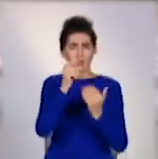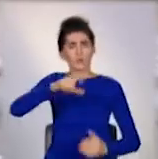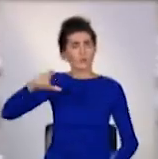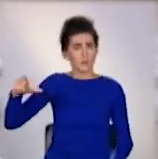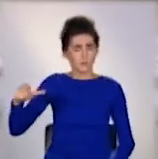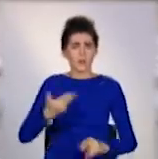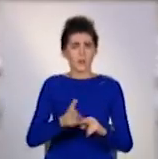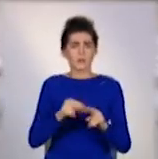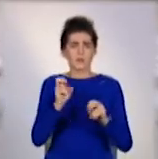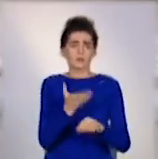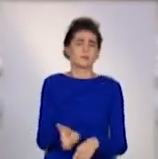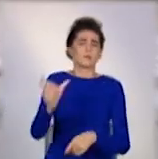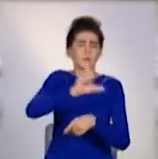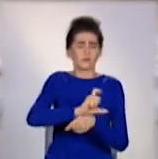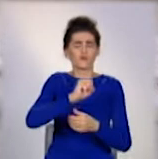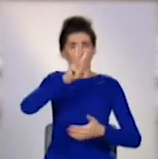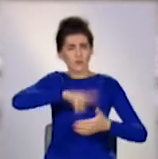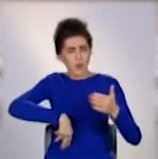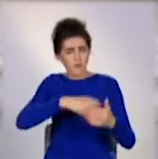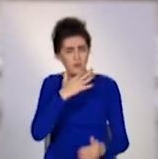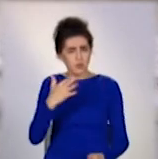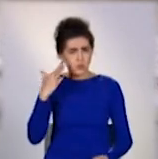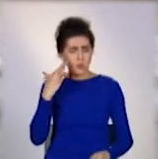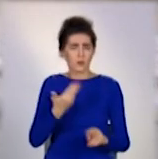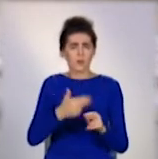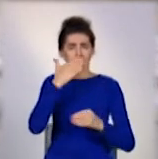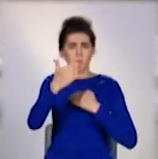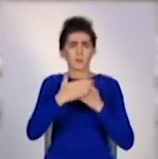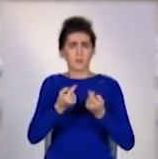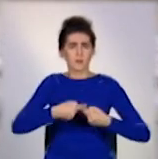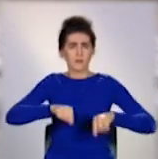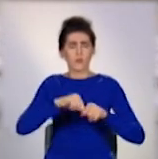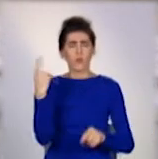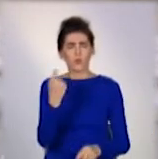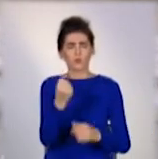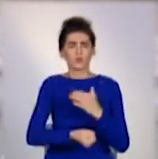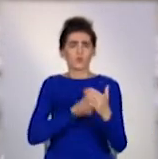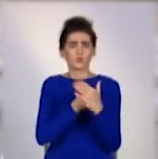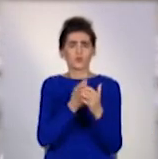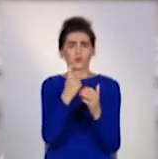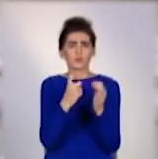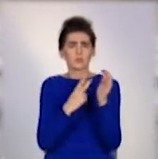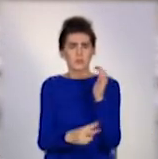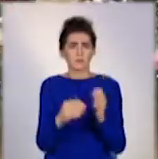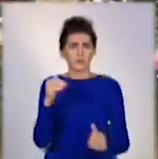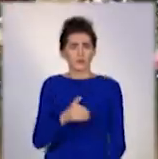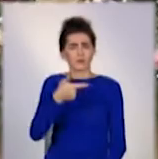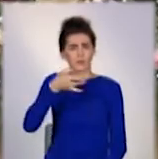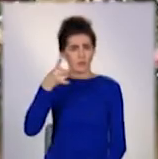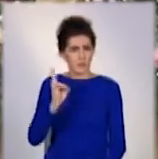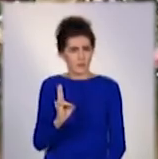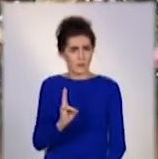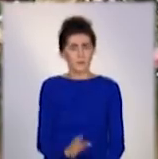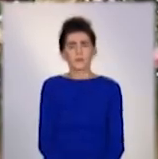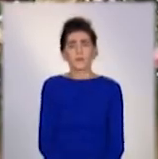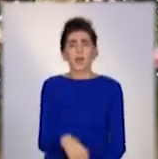передбачає накладення штрафу, так як це суб'єкти господарювання, штраф до 170 тисяч гривень. А це